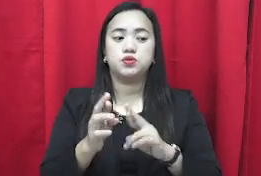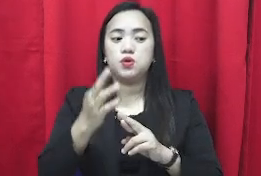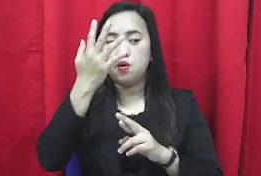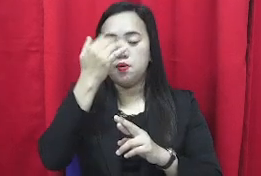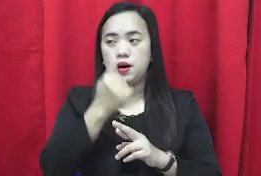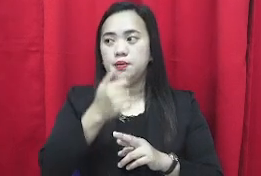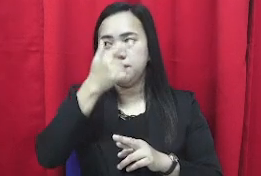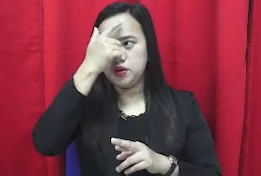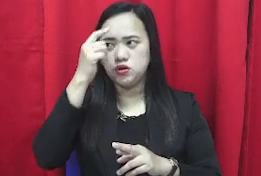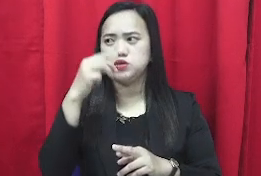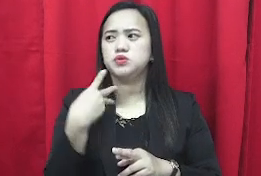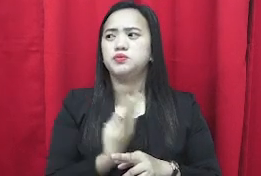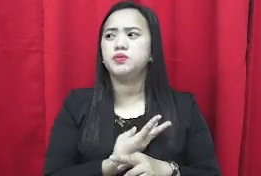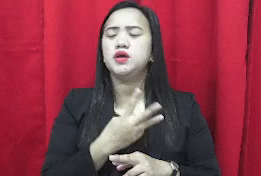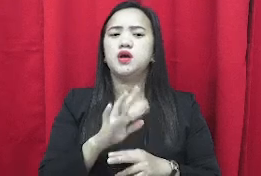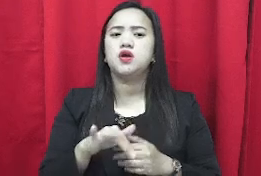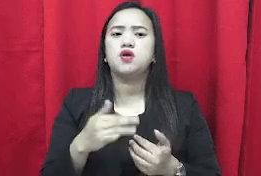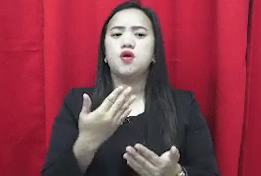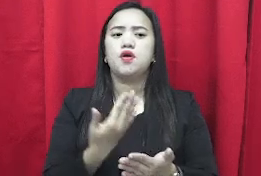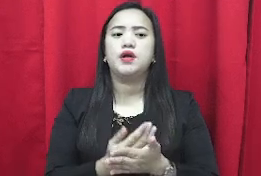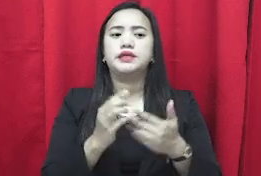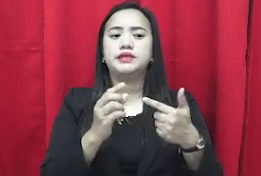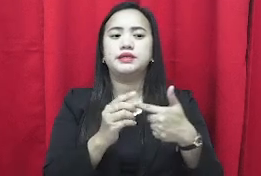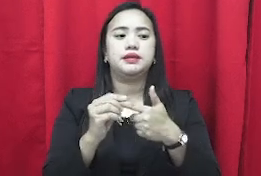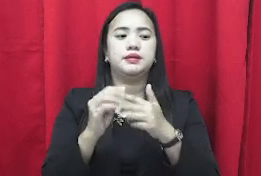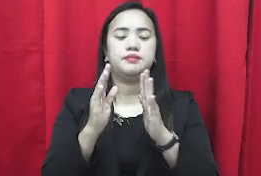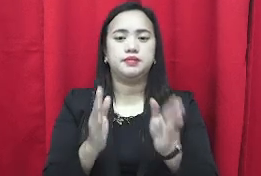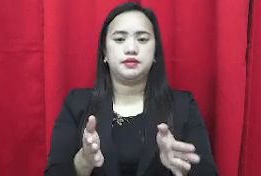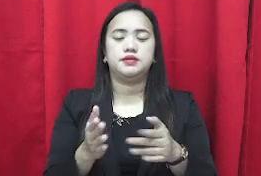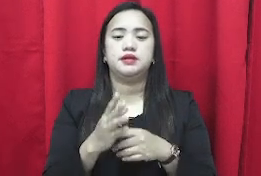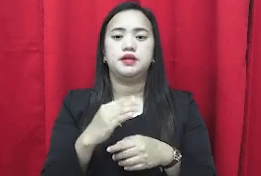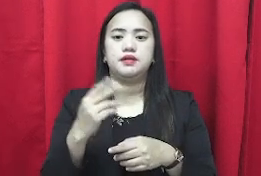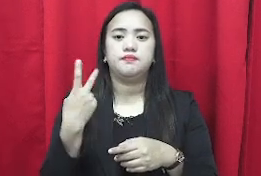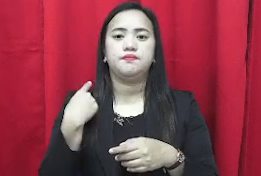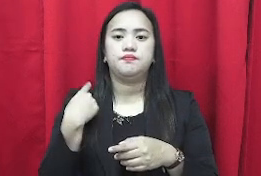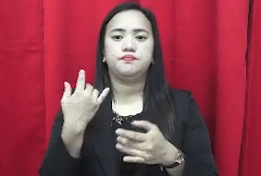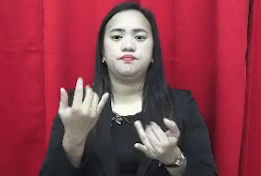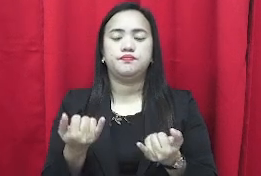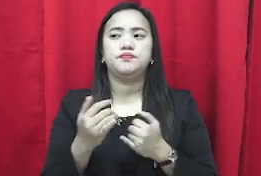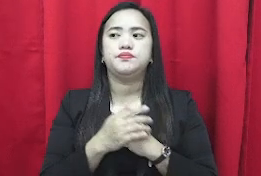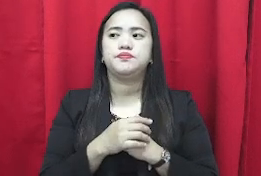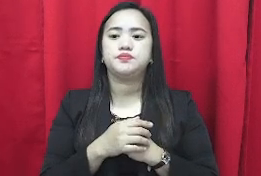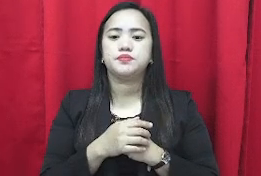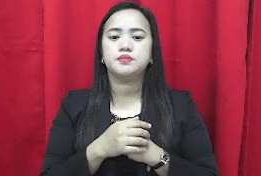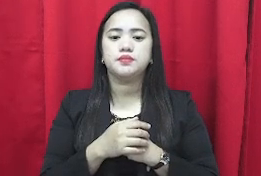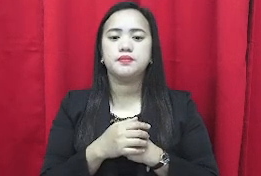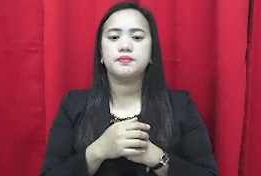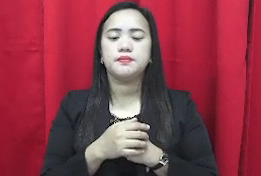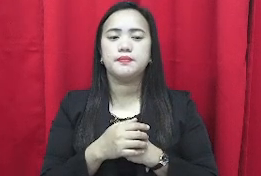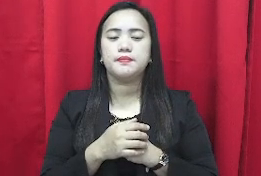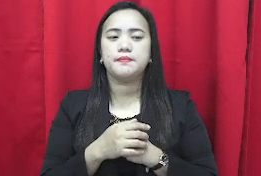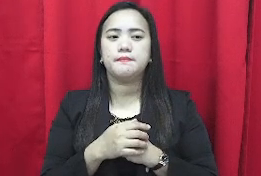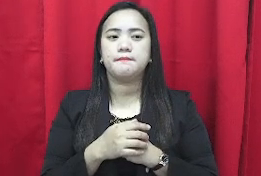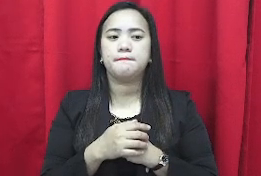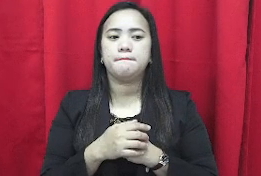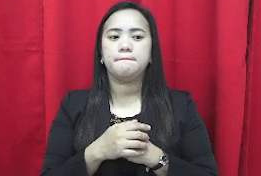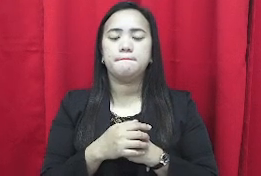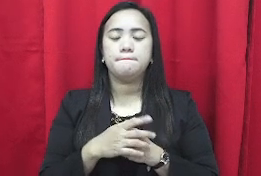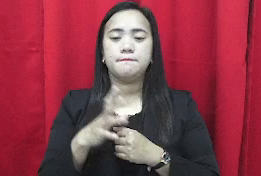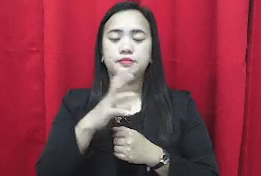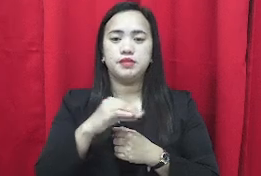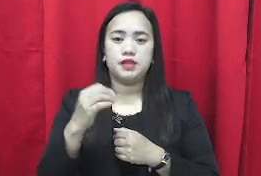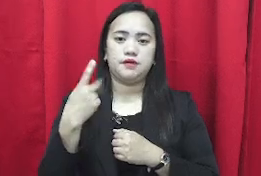limited Lagi nating sinasabi yan limitado po tayo may hangganan ang atin pong ah ah may hangganan po ang atin